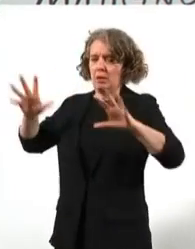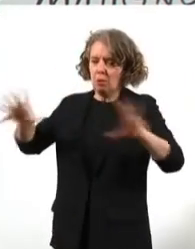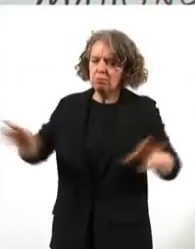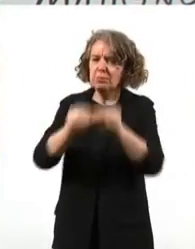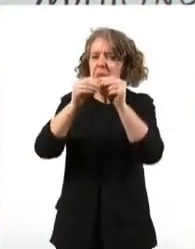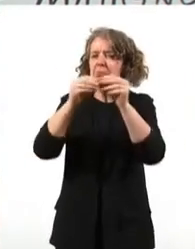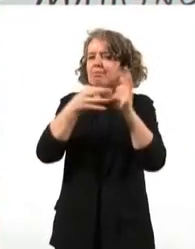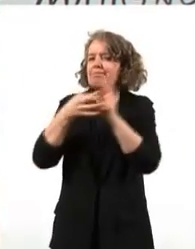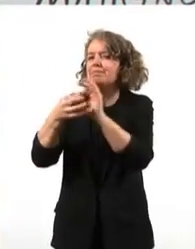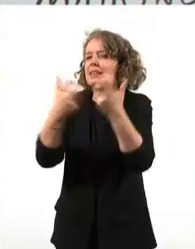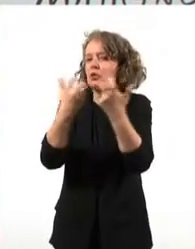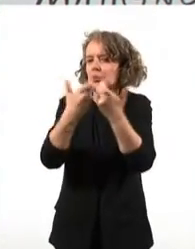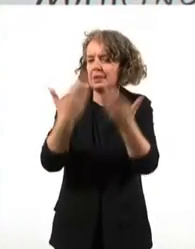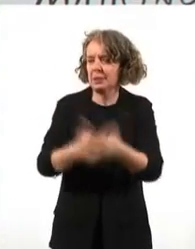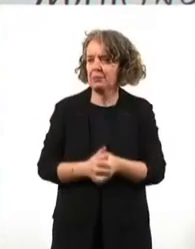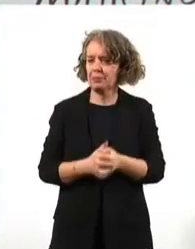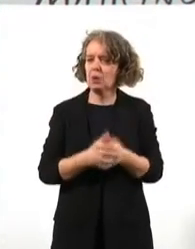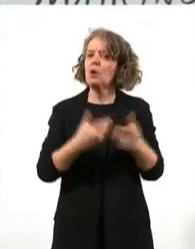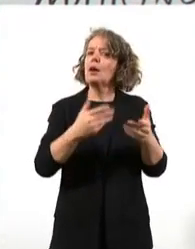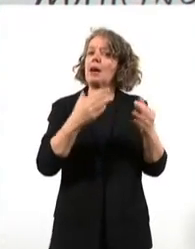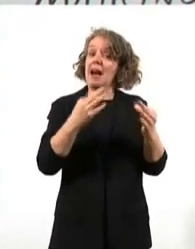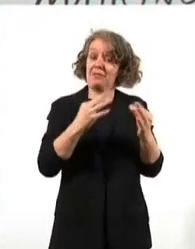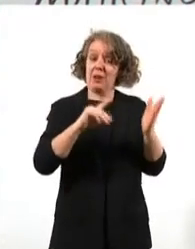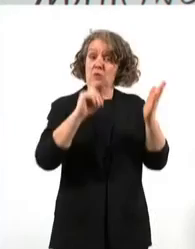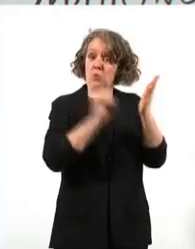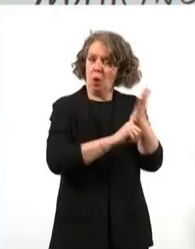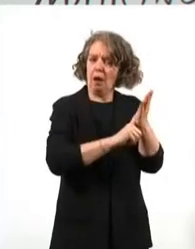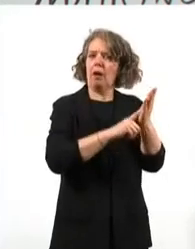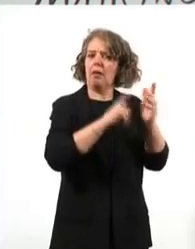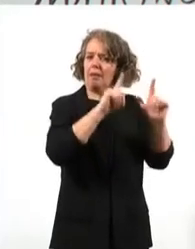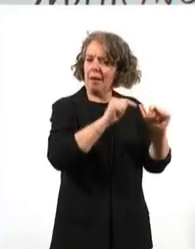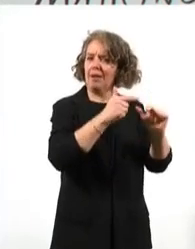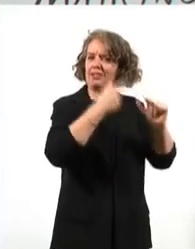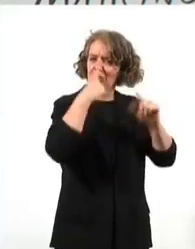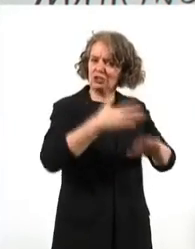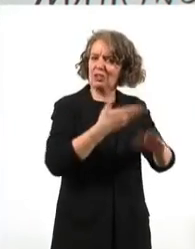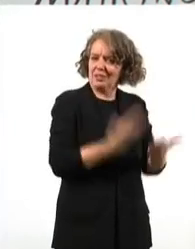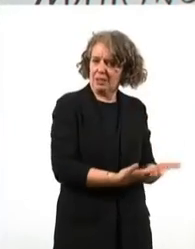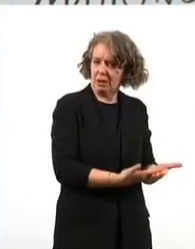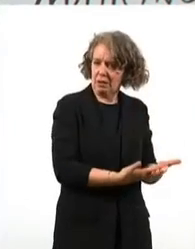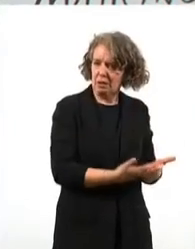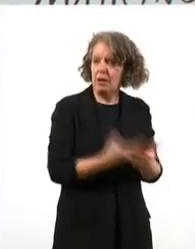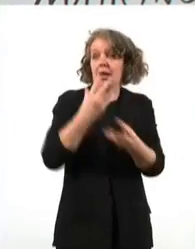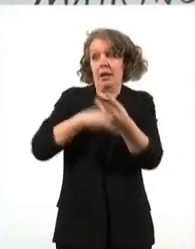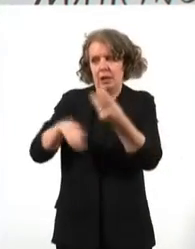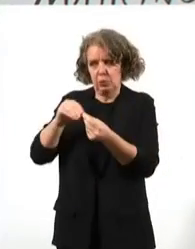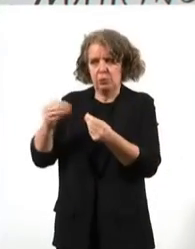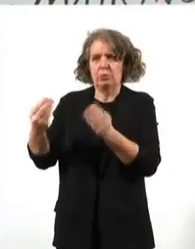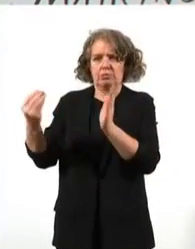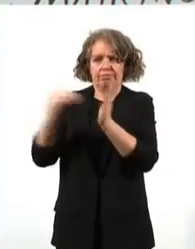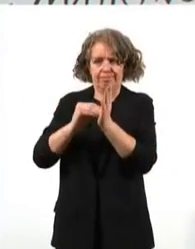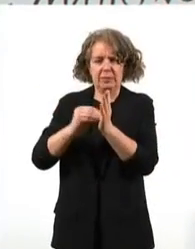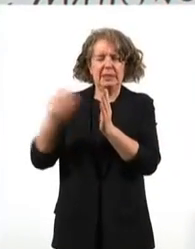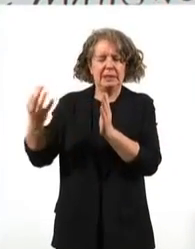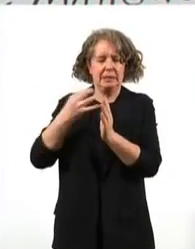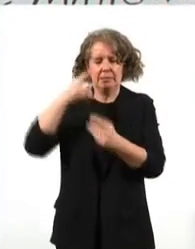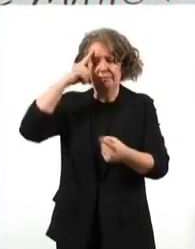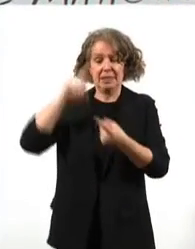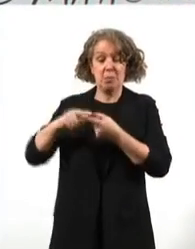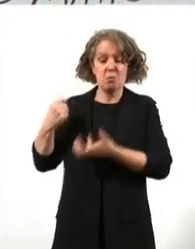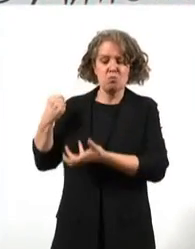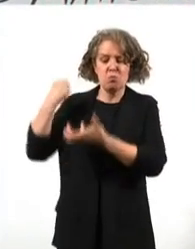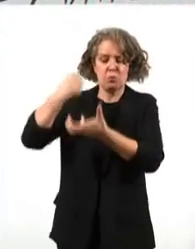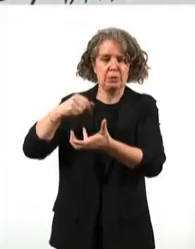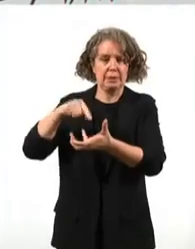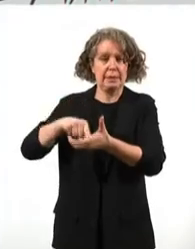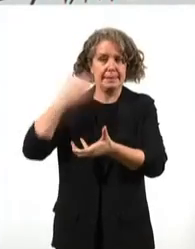existants. Ensuite, on a bien noté, on a une réflexion qu'on doit mener avec vous et avoir des réponses rapides sur les bourses. Donc, je sais qu'il y a